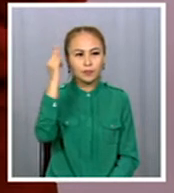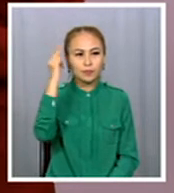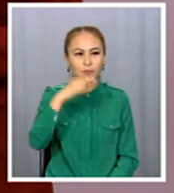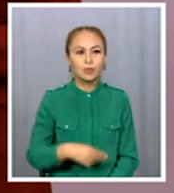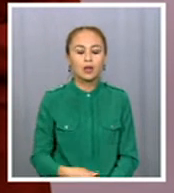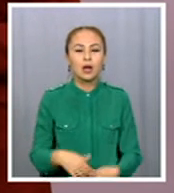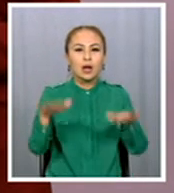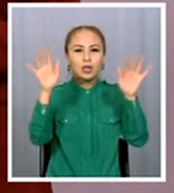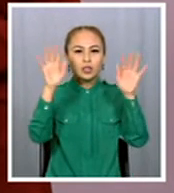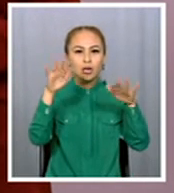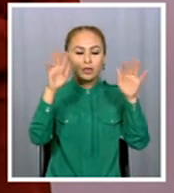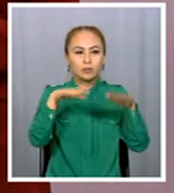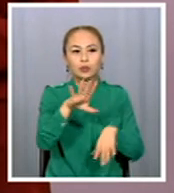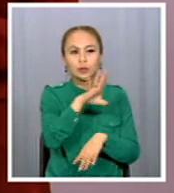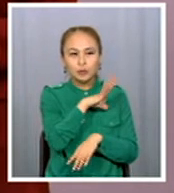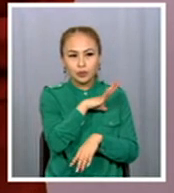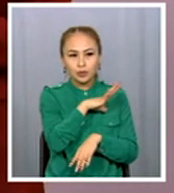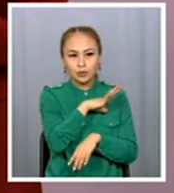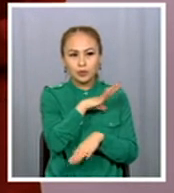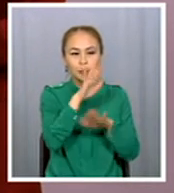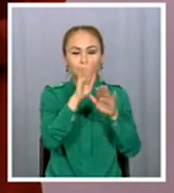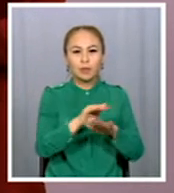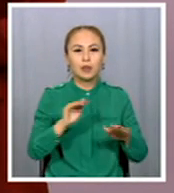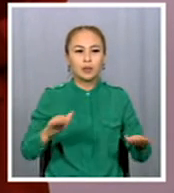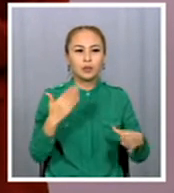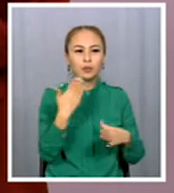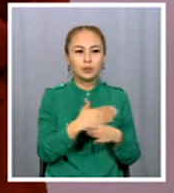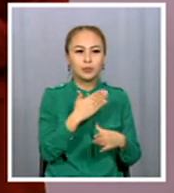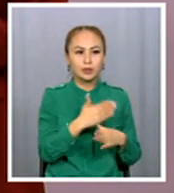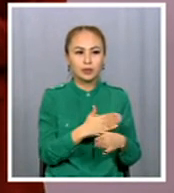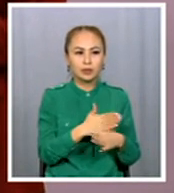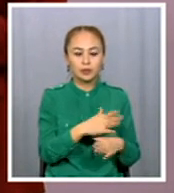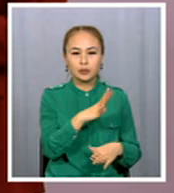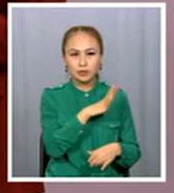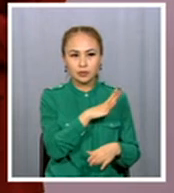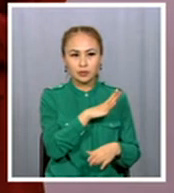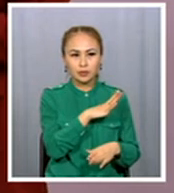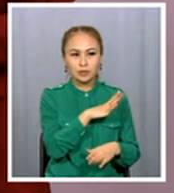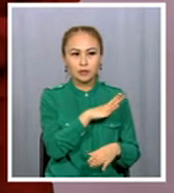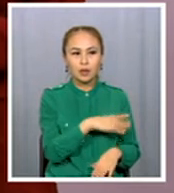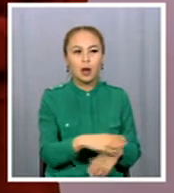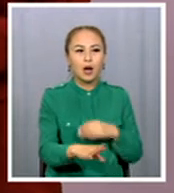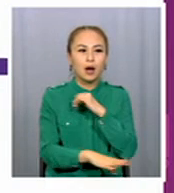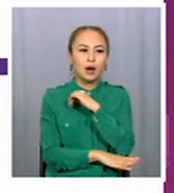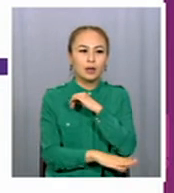Оқиық. Жаңбыр құйды. Бала көмектесті.